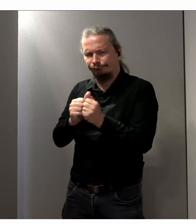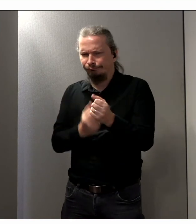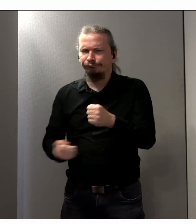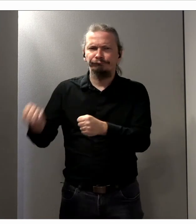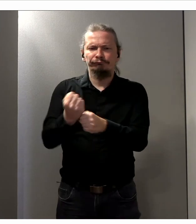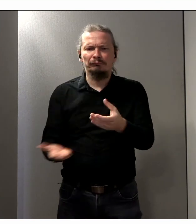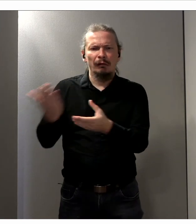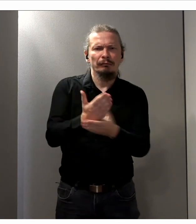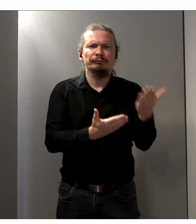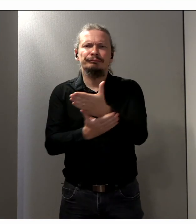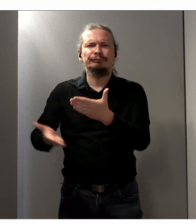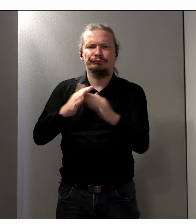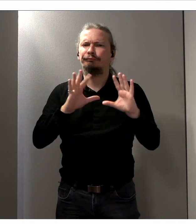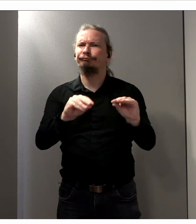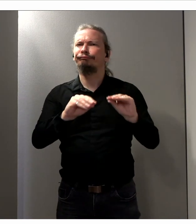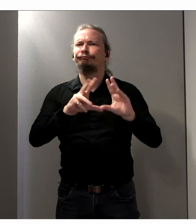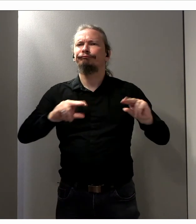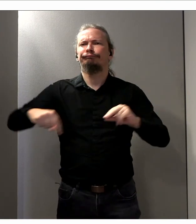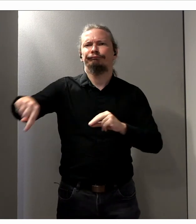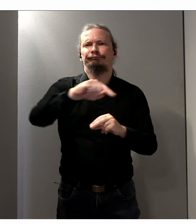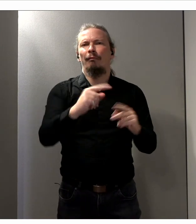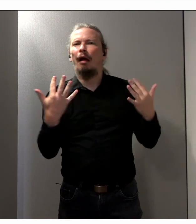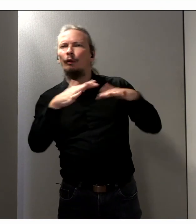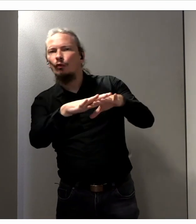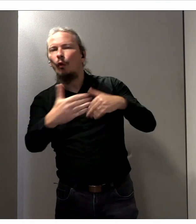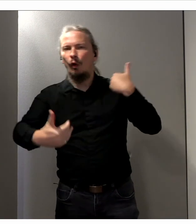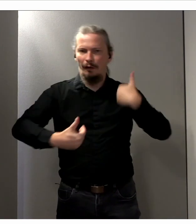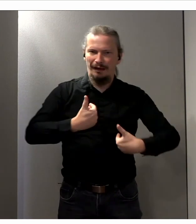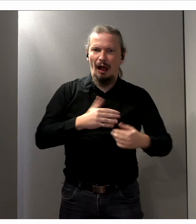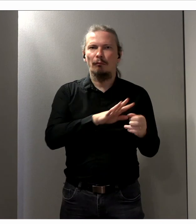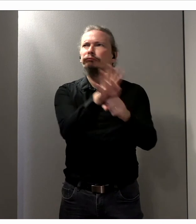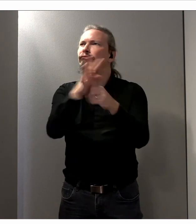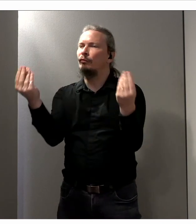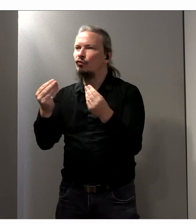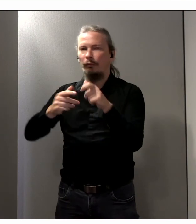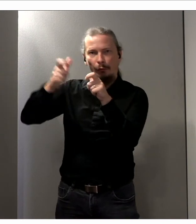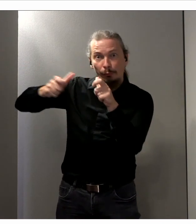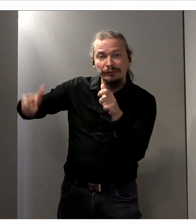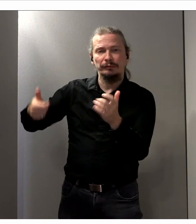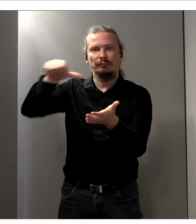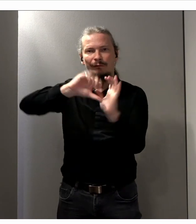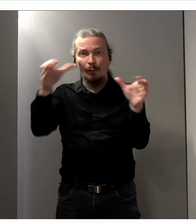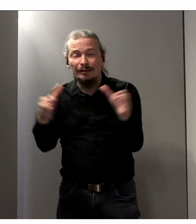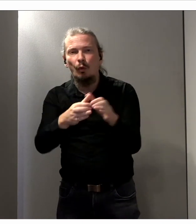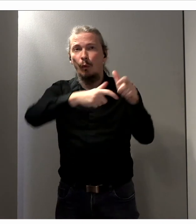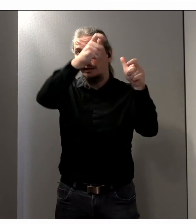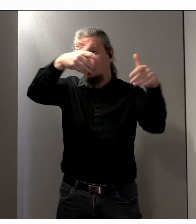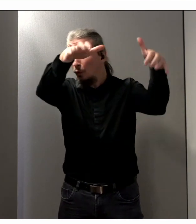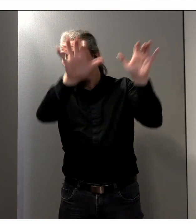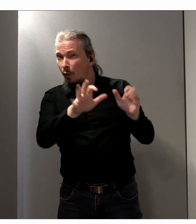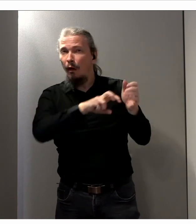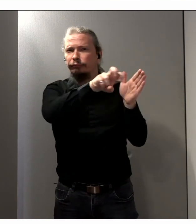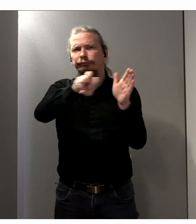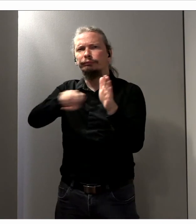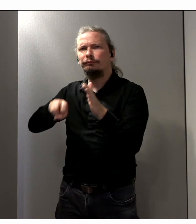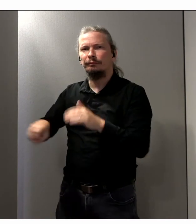formations pour l'inclusion du handicap à destination des entreprises, des organismes de formation et des institutions. Je